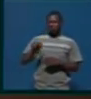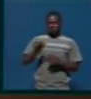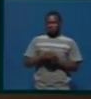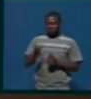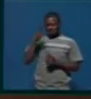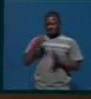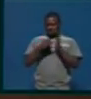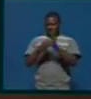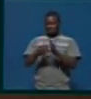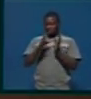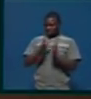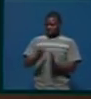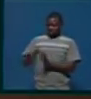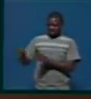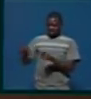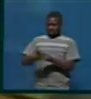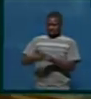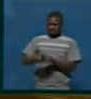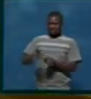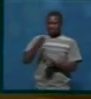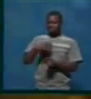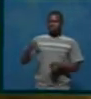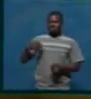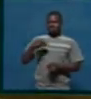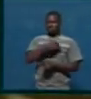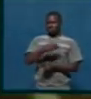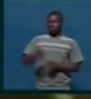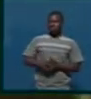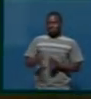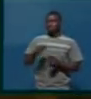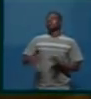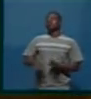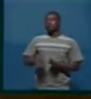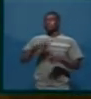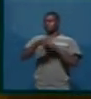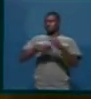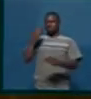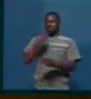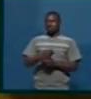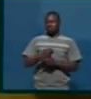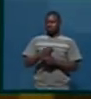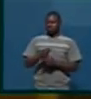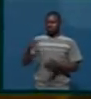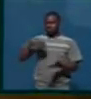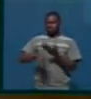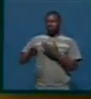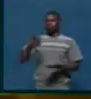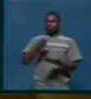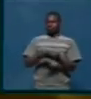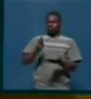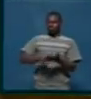étant des éléments du patrimoine culturel national. Et c'est donc dans ce sens que le